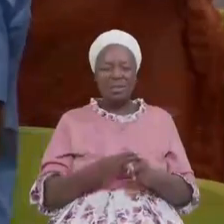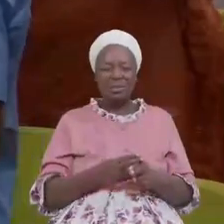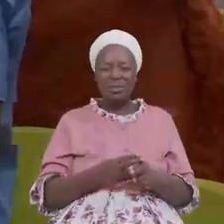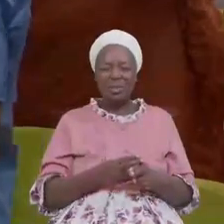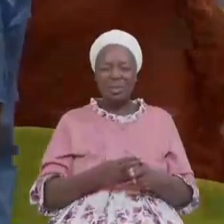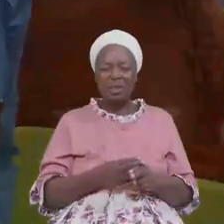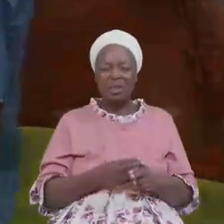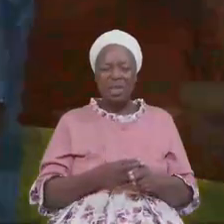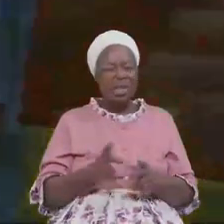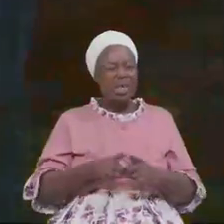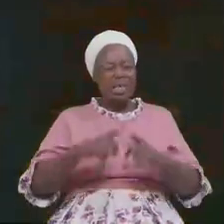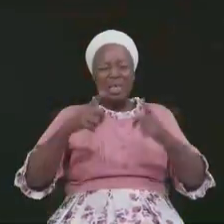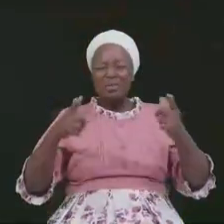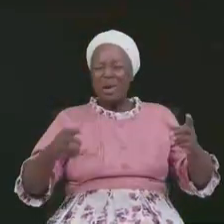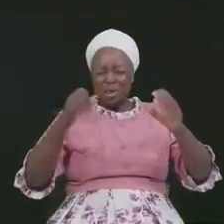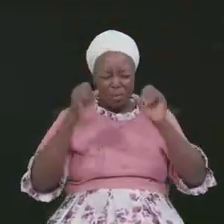Une puissance inédite.